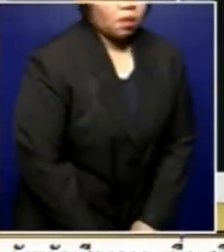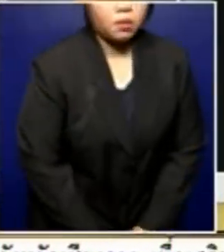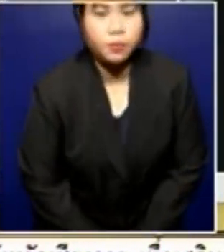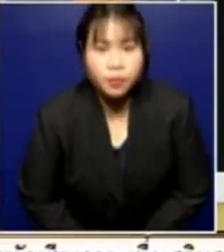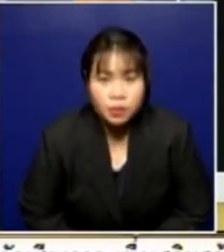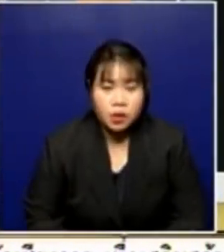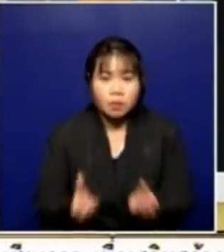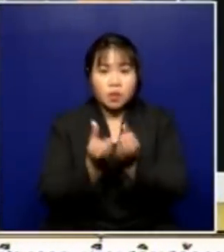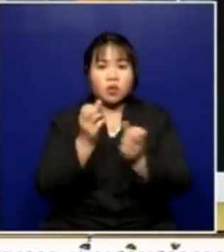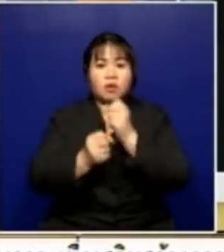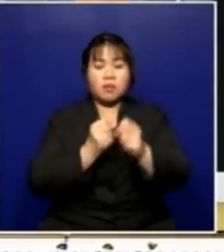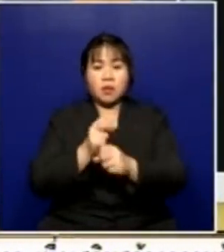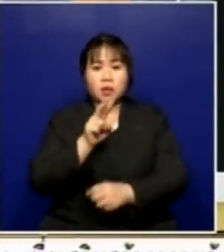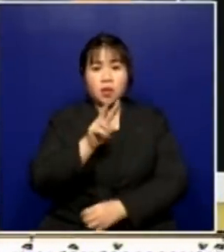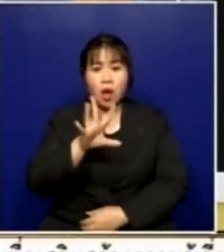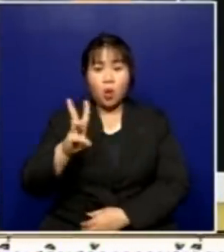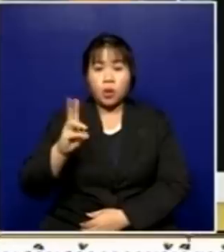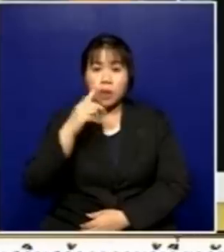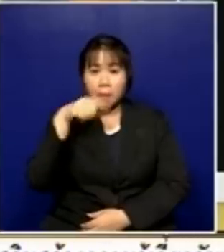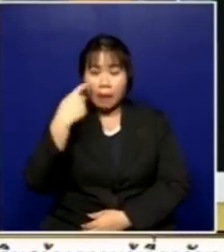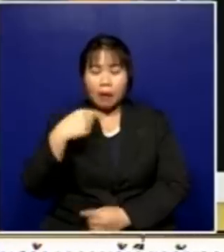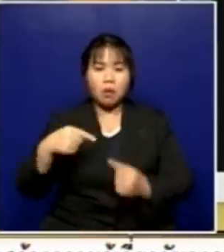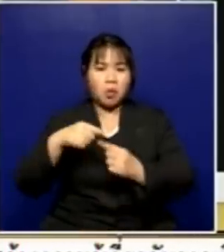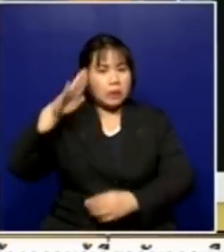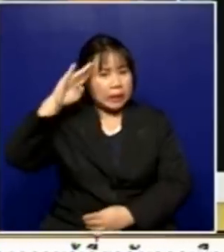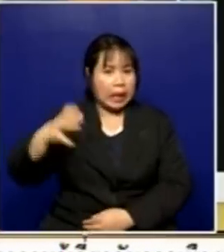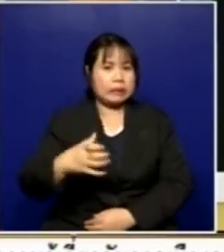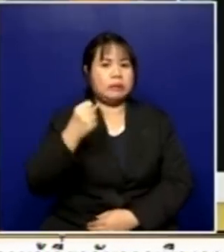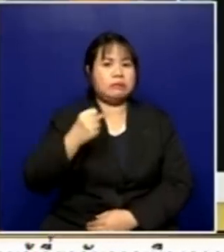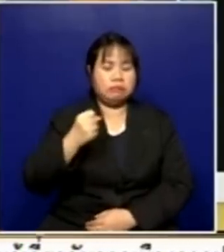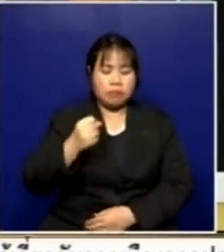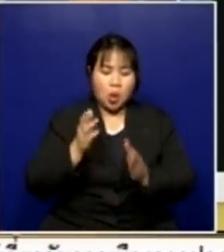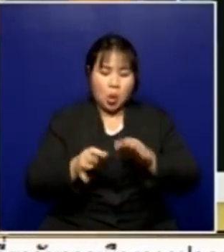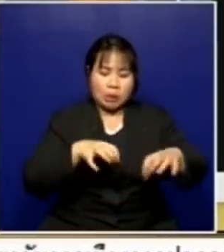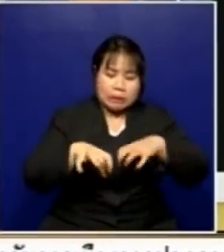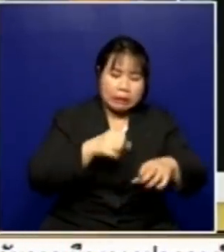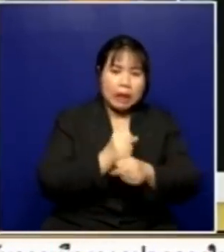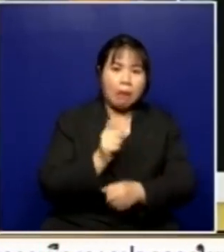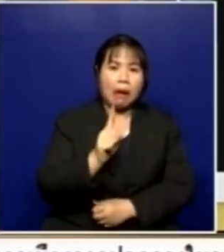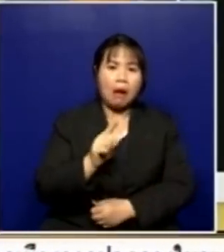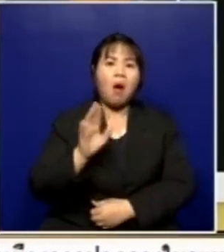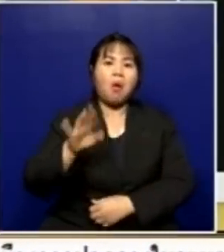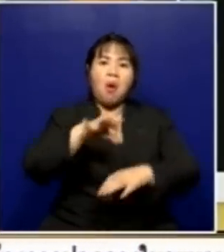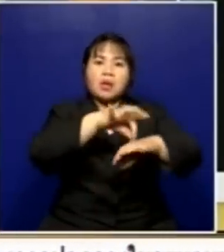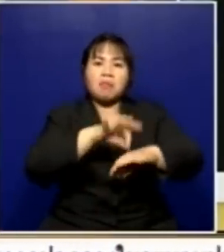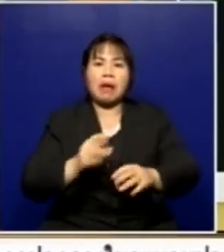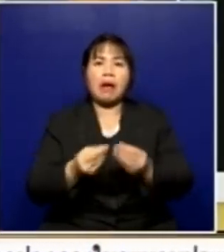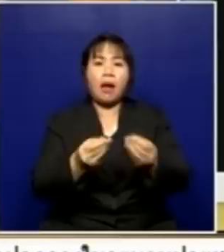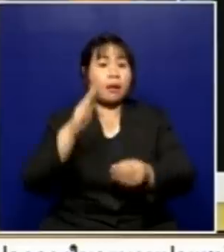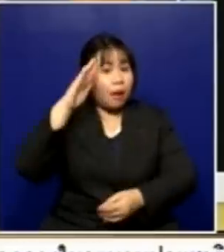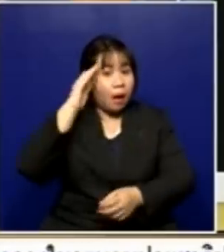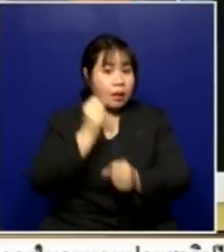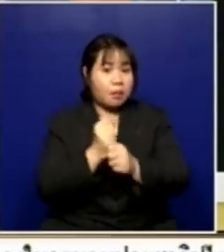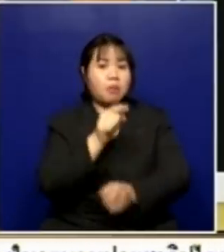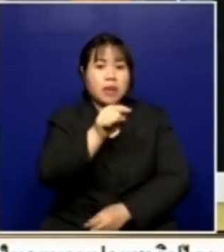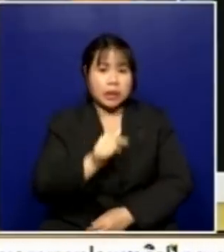ร่างข้โดยคณะรัฐปหารแต่งตั้งขึ้นทุกคนและร่างขในบรยากาศที่ถหารมีอหนาพิ